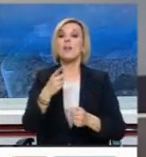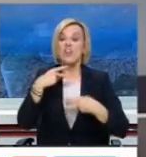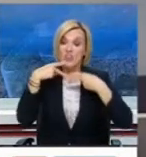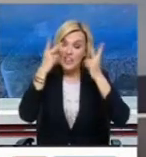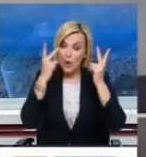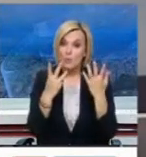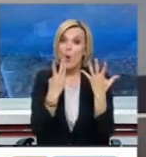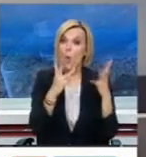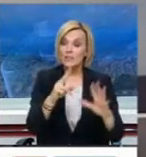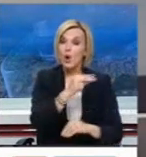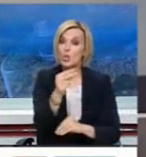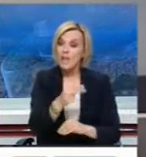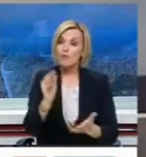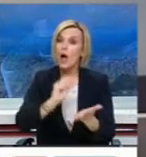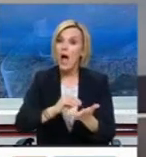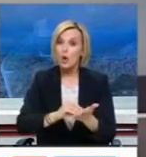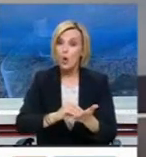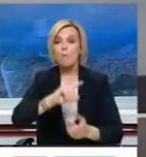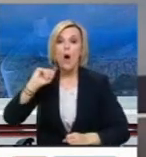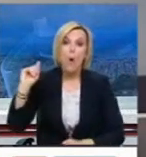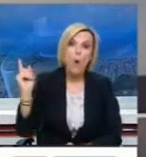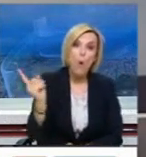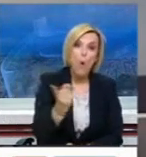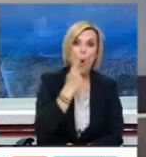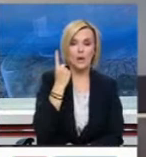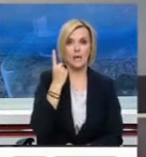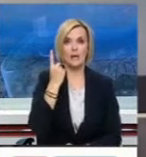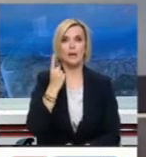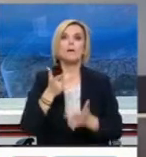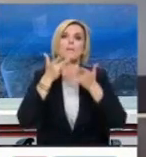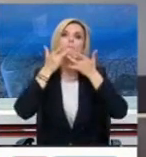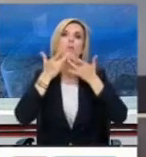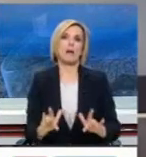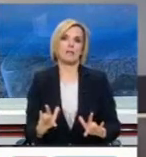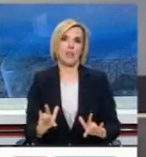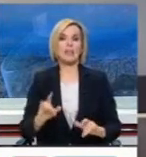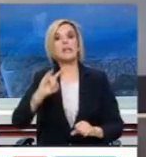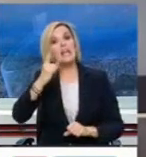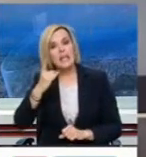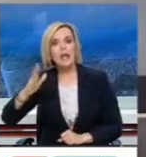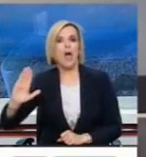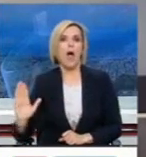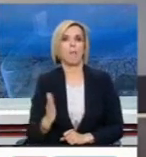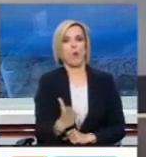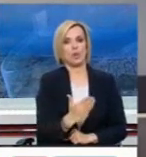οικονομικής ενίσχυσης των 800 ευρώ θα είναι και όλοι όσοι εξαναγκάστηκαν σε παραίτηση ή απολύθηκαν από